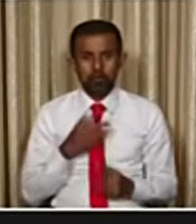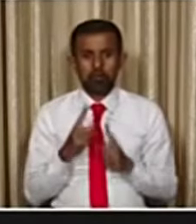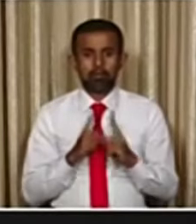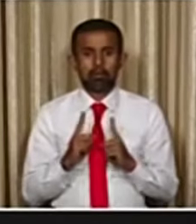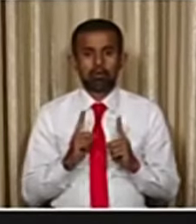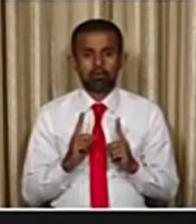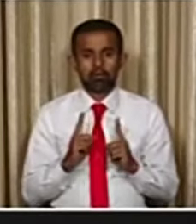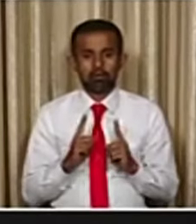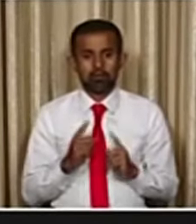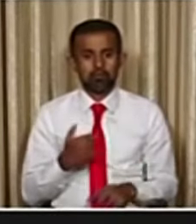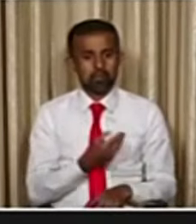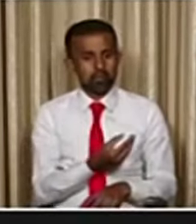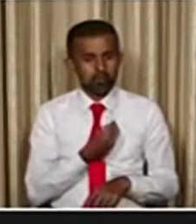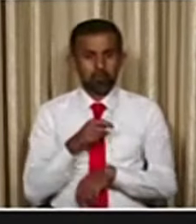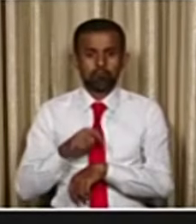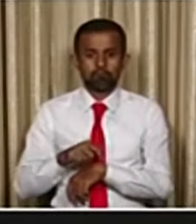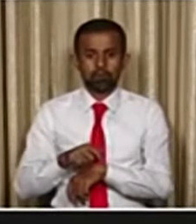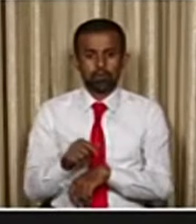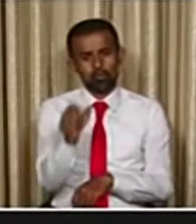කරන්නේ මන්ත්‍රීතුමා. මේ මගේ මට ලැබිච්ච කාලය.